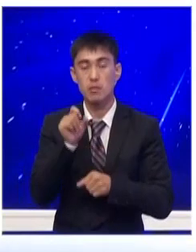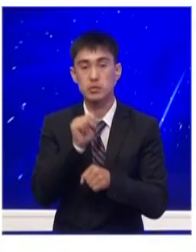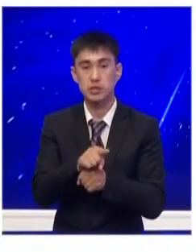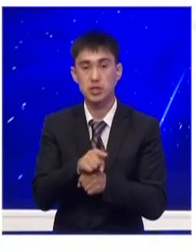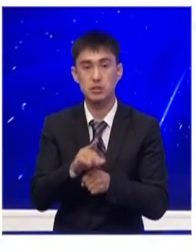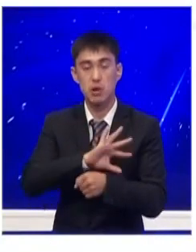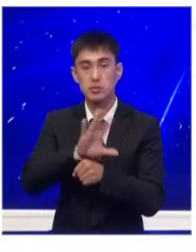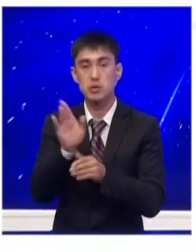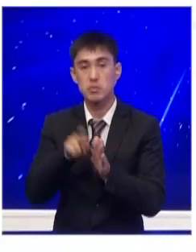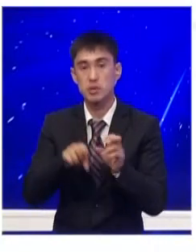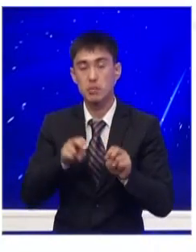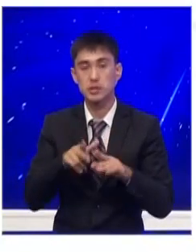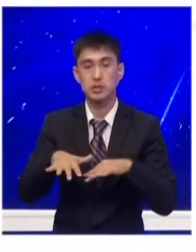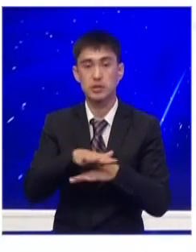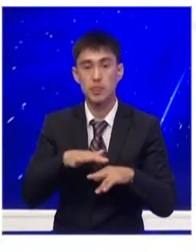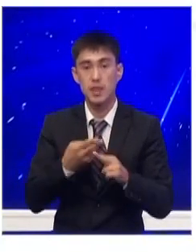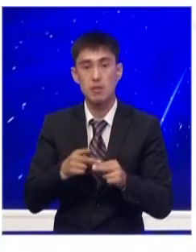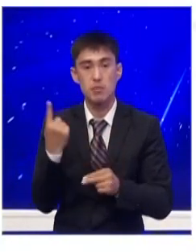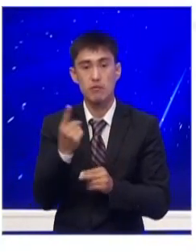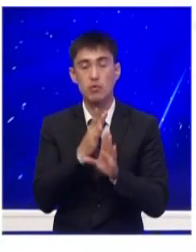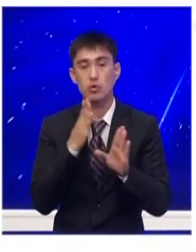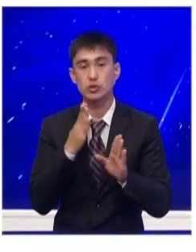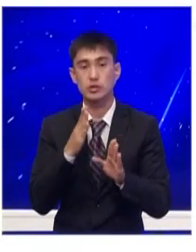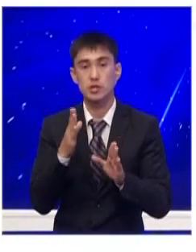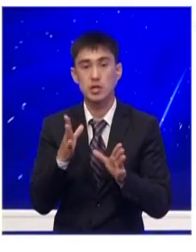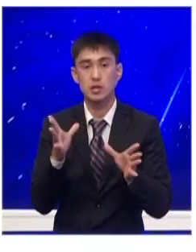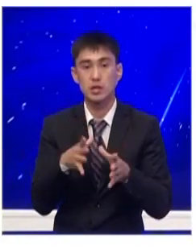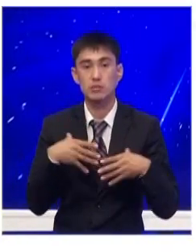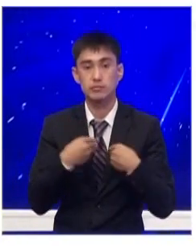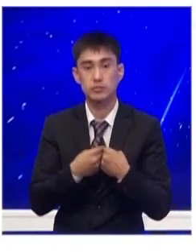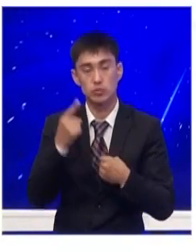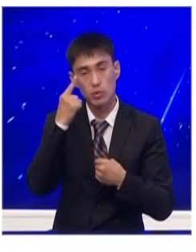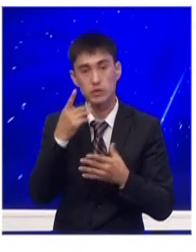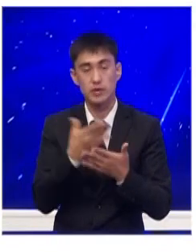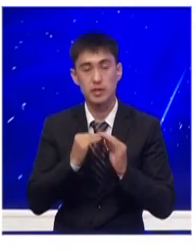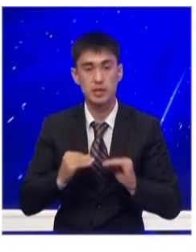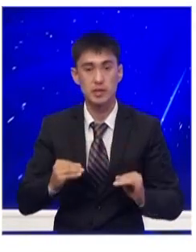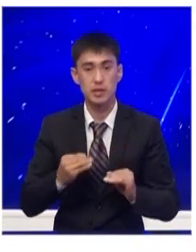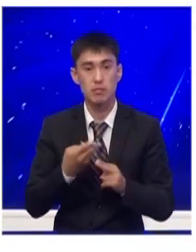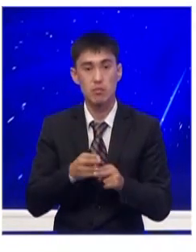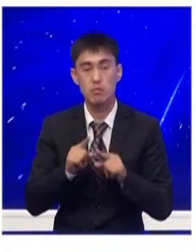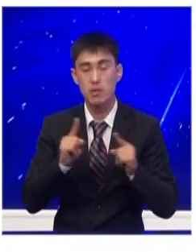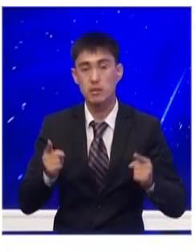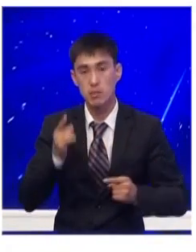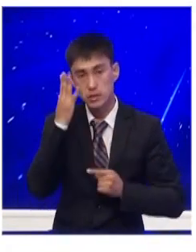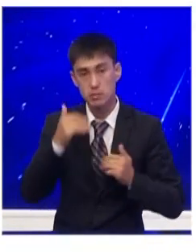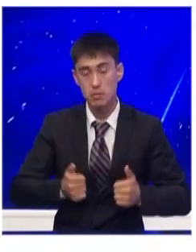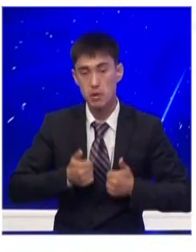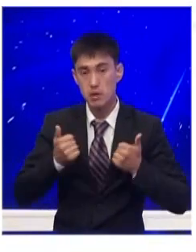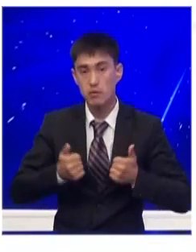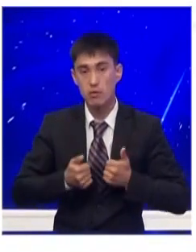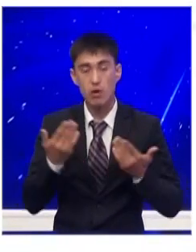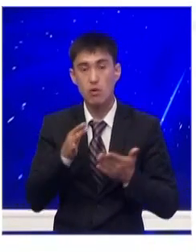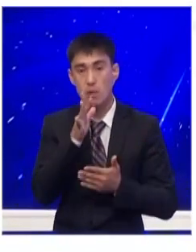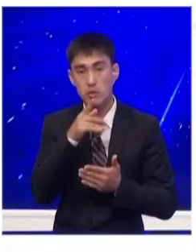по обеспечению безопасности. Я в первую очередь думаю о своей семье, о своих детях. Эта мысль меня мотивирует, потому как в такой